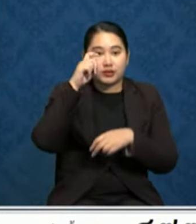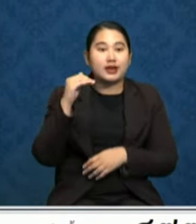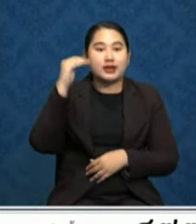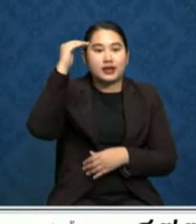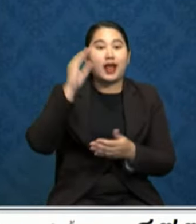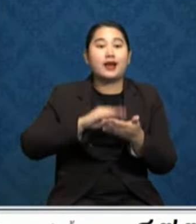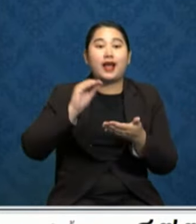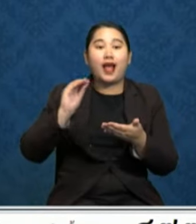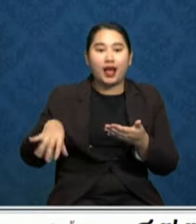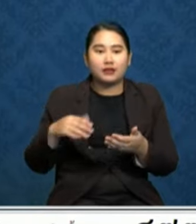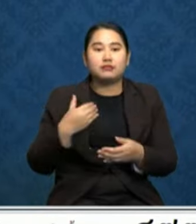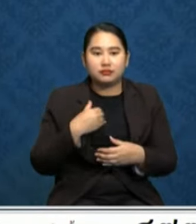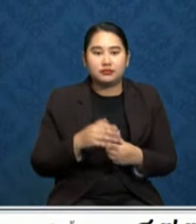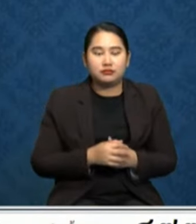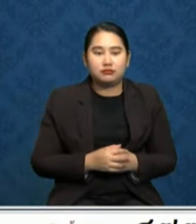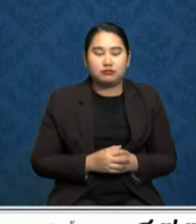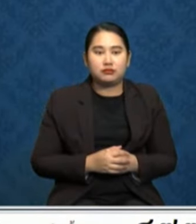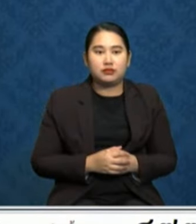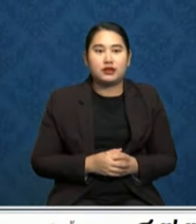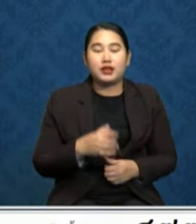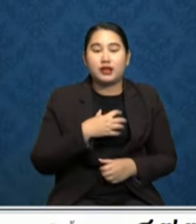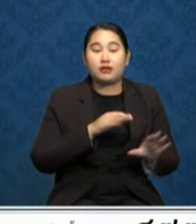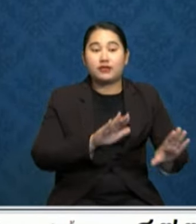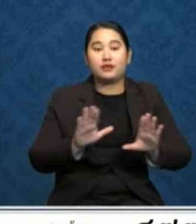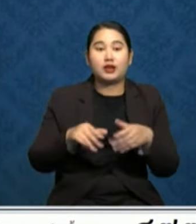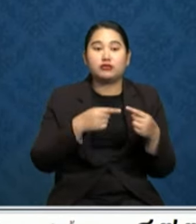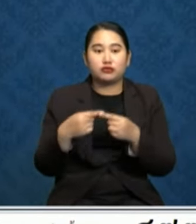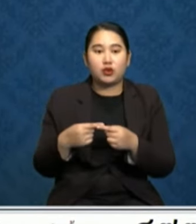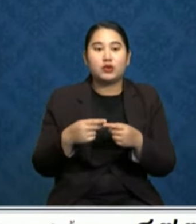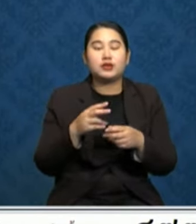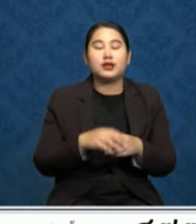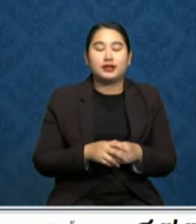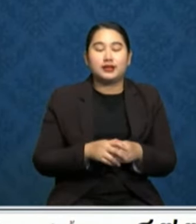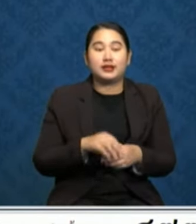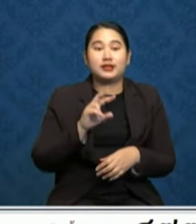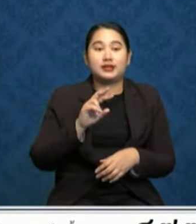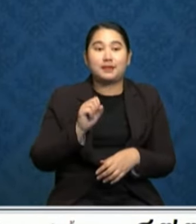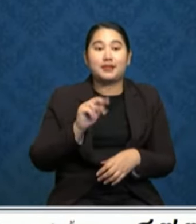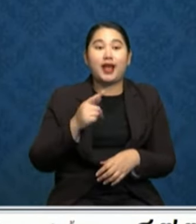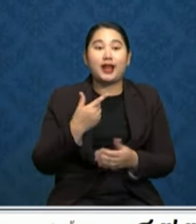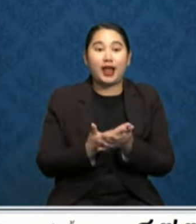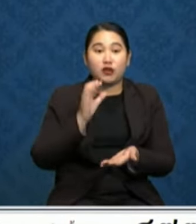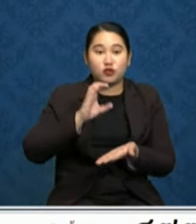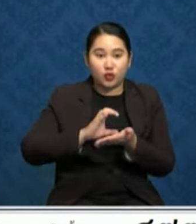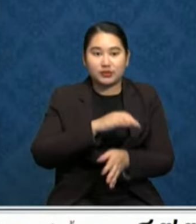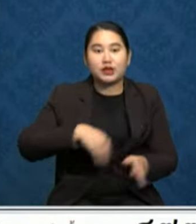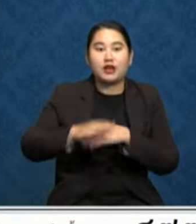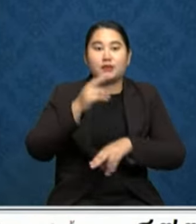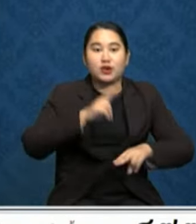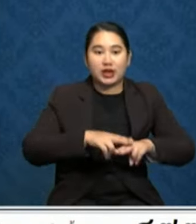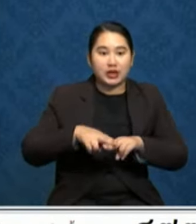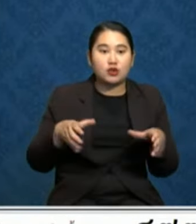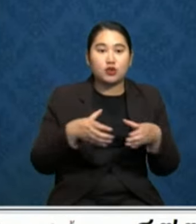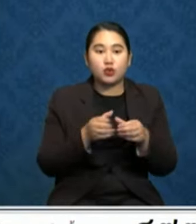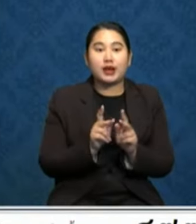ออกไปนะครับก็เลยอยากจะฝากวิงวอนไปถึงสำนักงบประมาณนะครับแล้วก็ทุกท่านที่นั่งอยู่ในงบประม